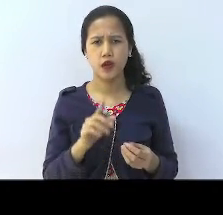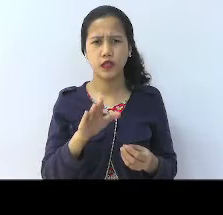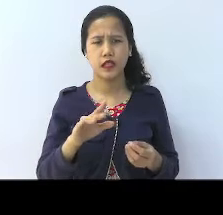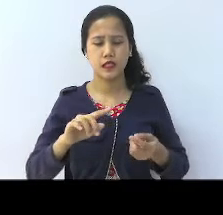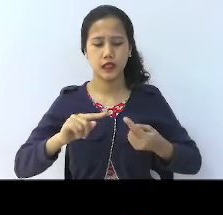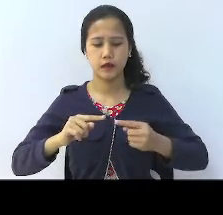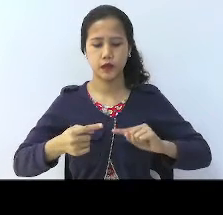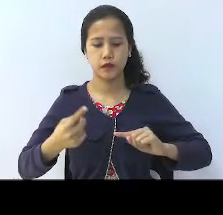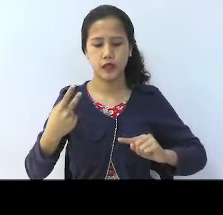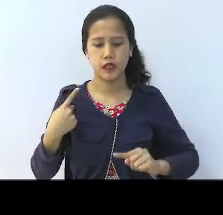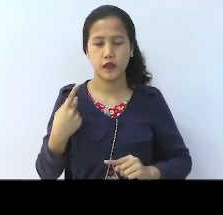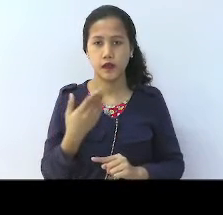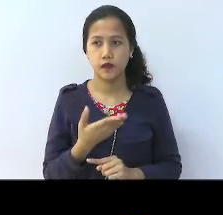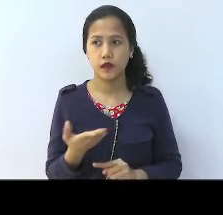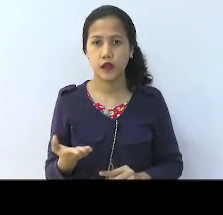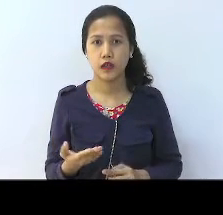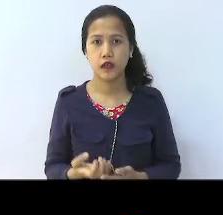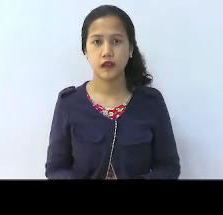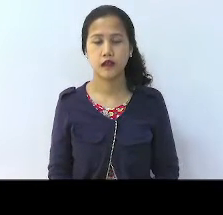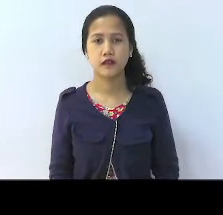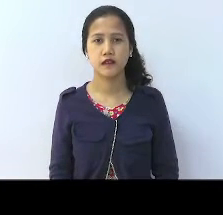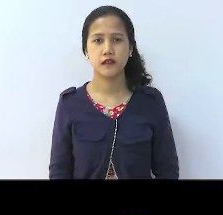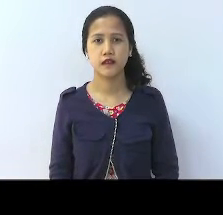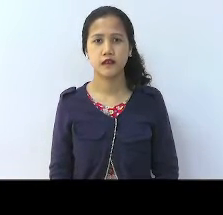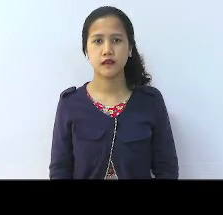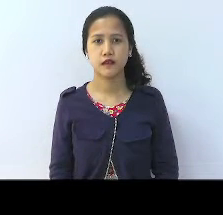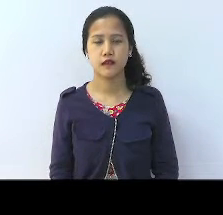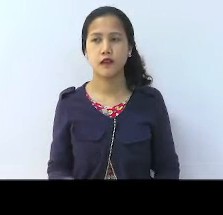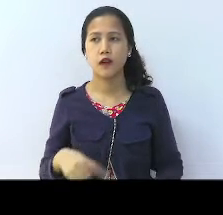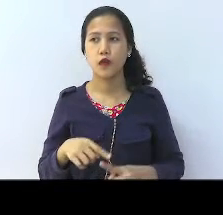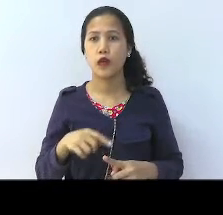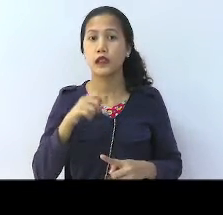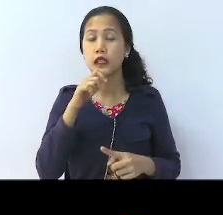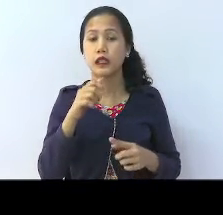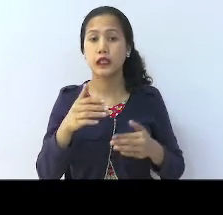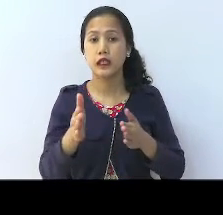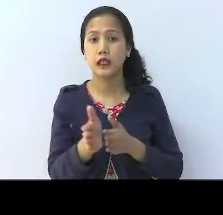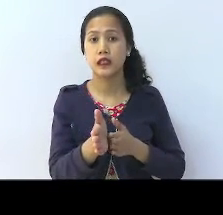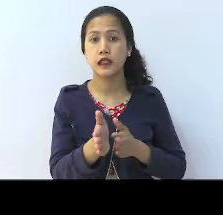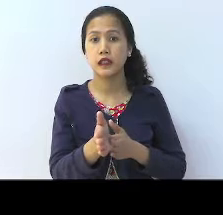TMD. Paano naman ba ito nadadiagnose? Una, interviewin po tayo